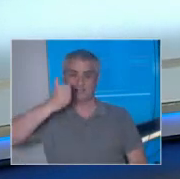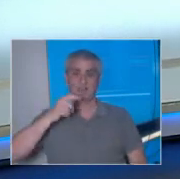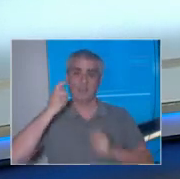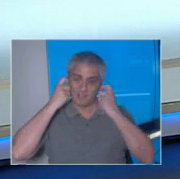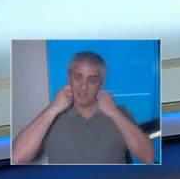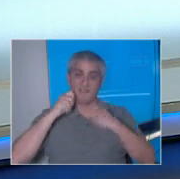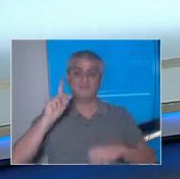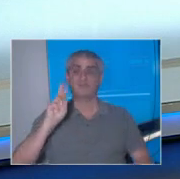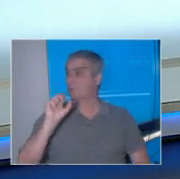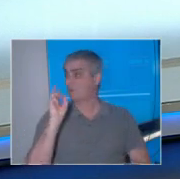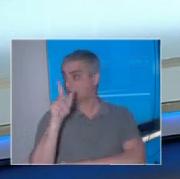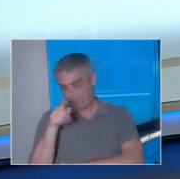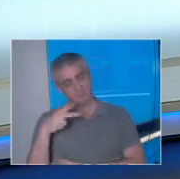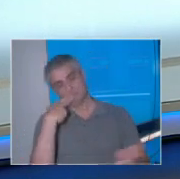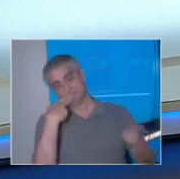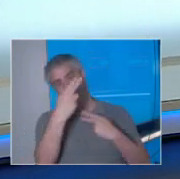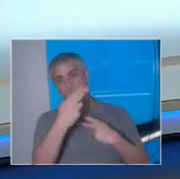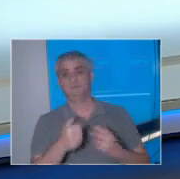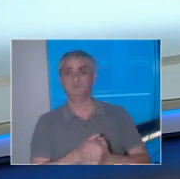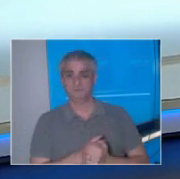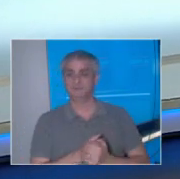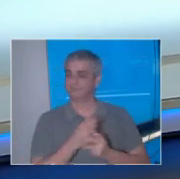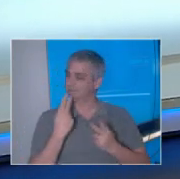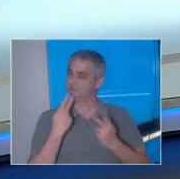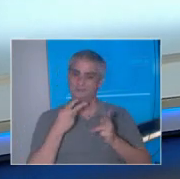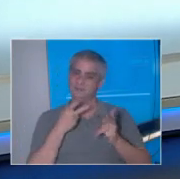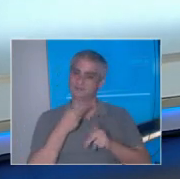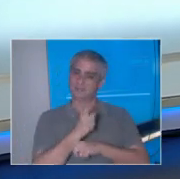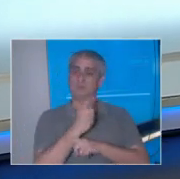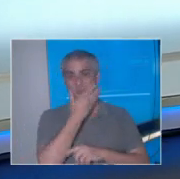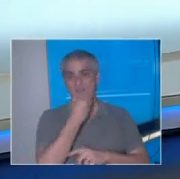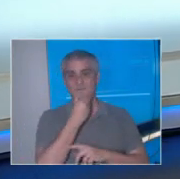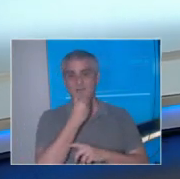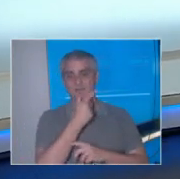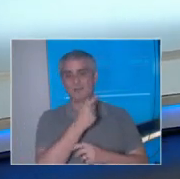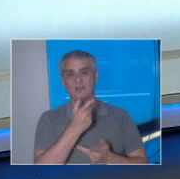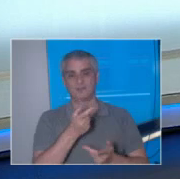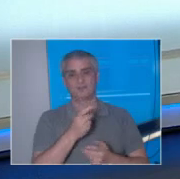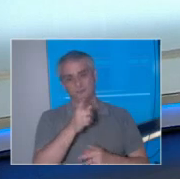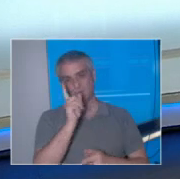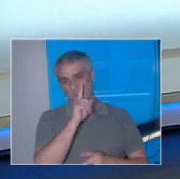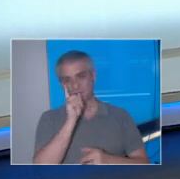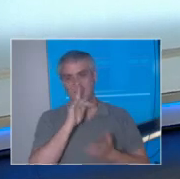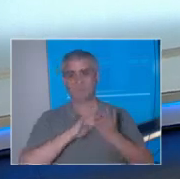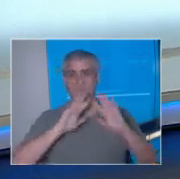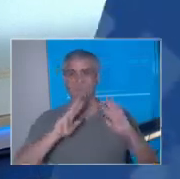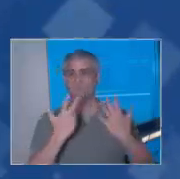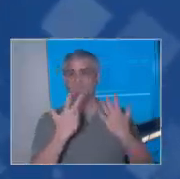הסתלבטו עליה קודם, לכן עכשיו היא מחזירה. והסתלבטות יפה על השר וסרלאוף, מה שנקרא שתוכן צעירות במקום השמיני.